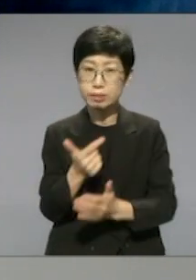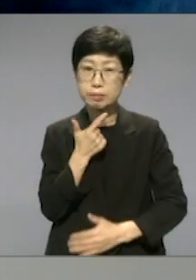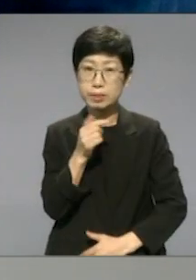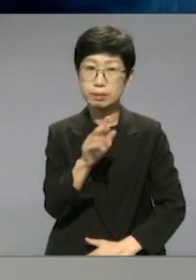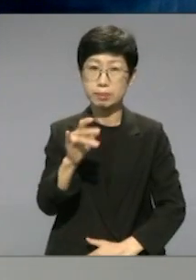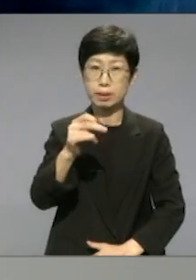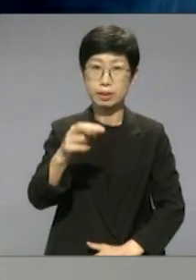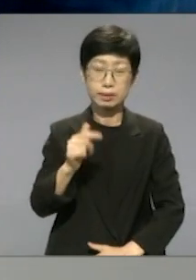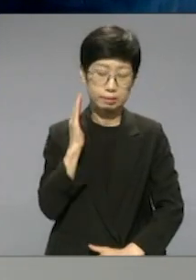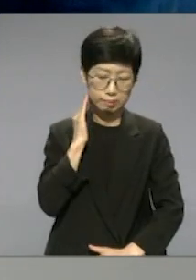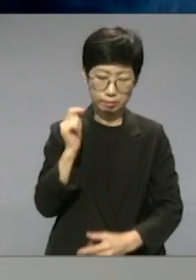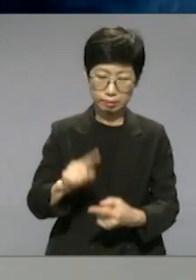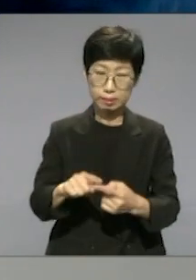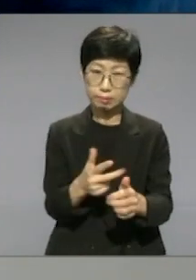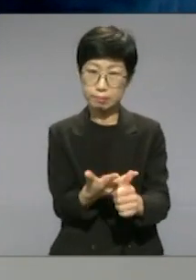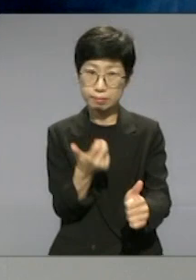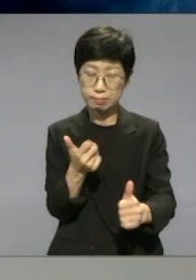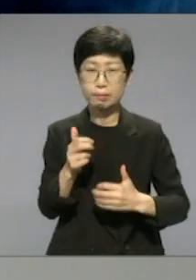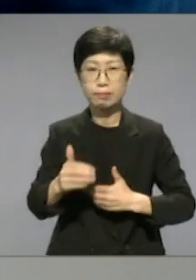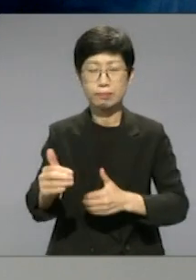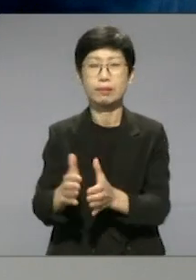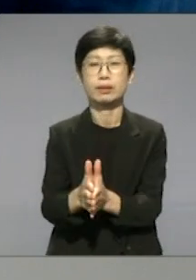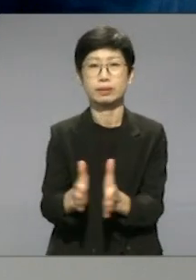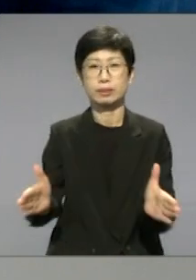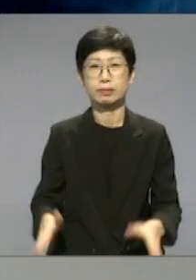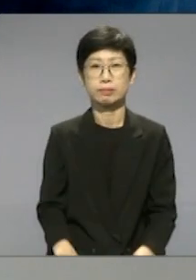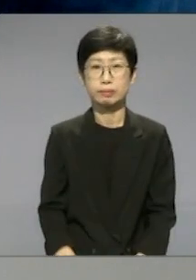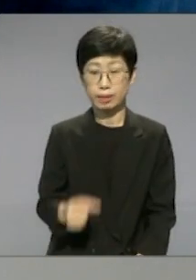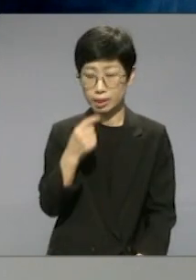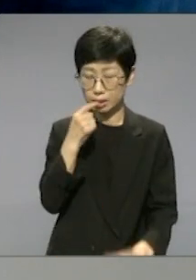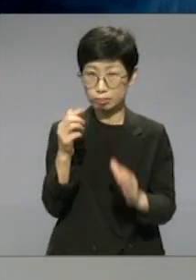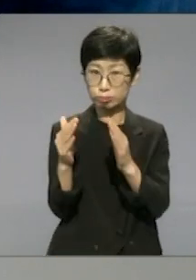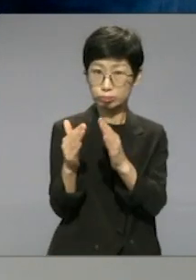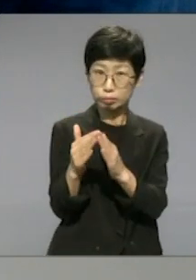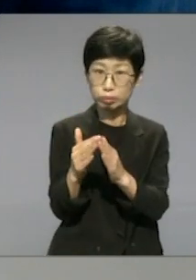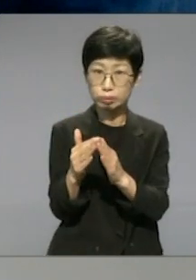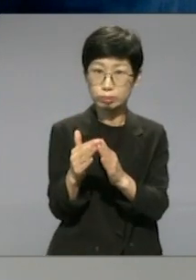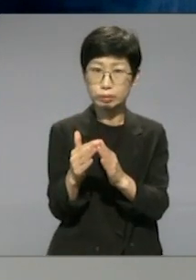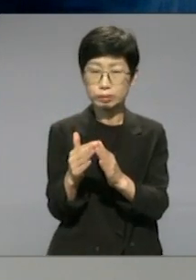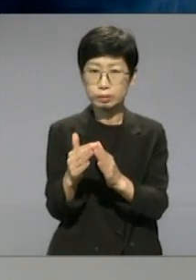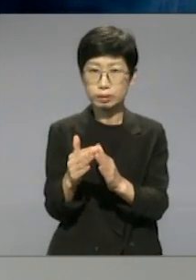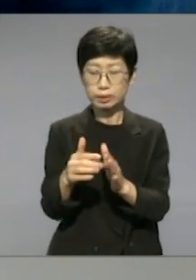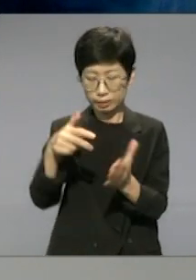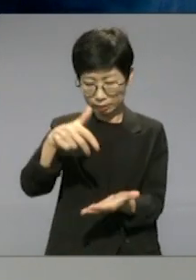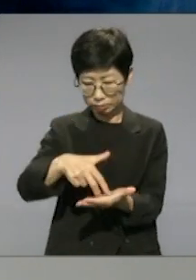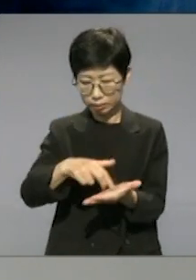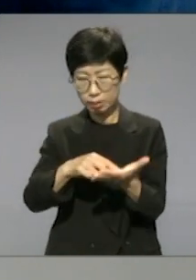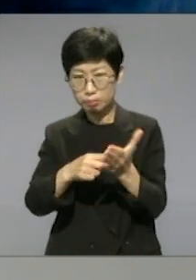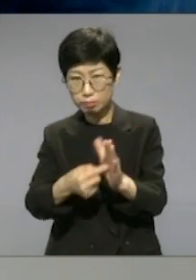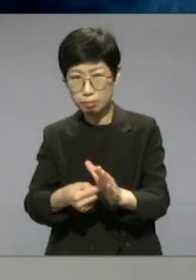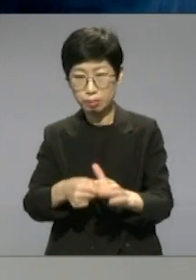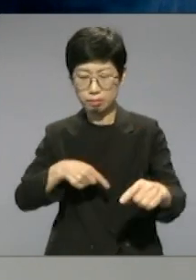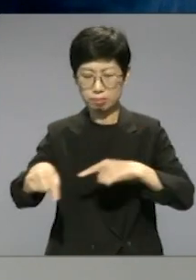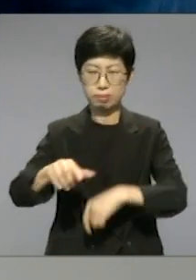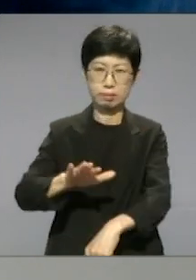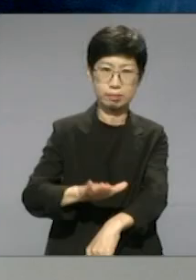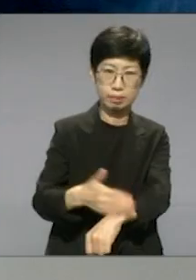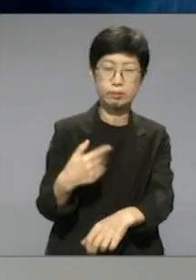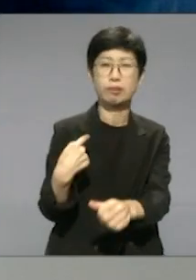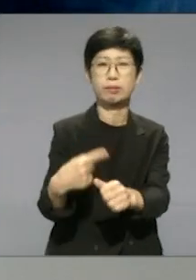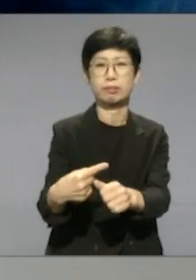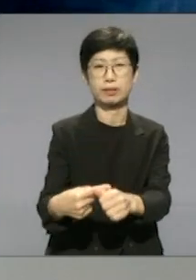바이든 대통령에 대한 탄핵 절차를 개시했습니다. 백악관은 최악의 정치라고 반발했습니다. 이윤택